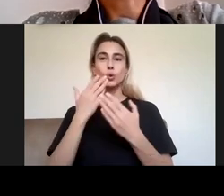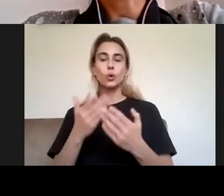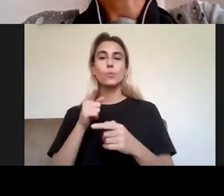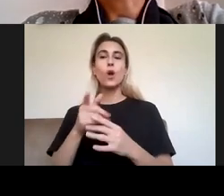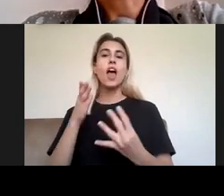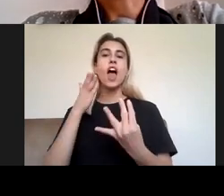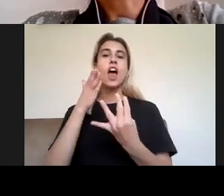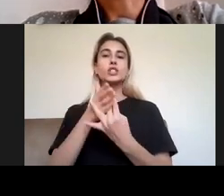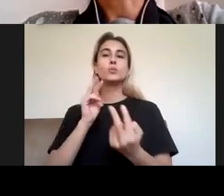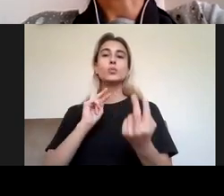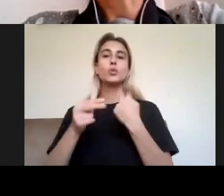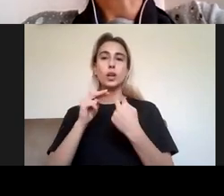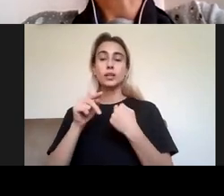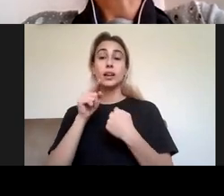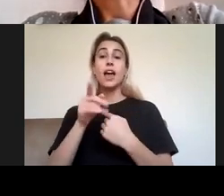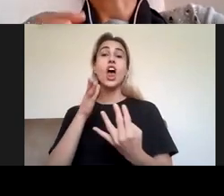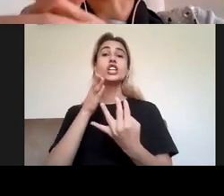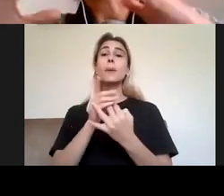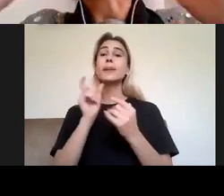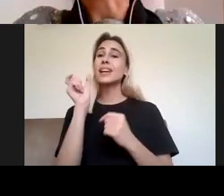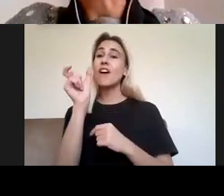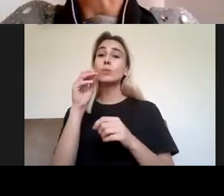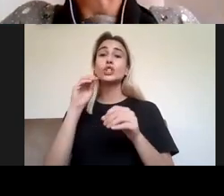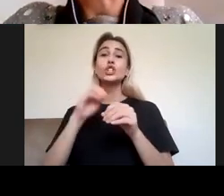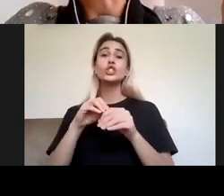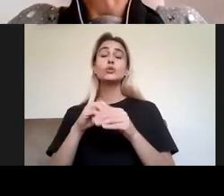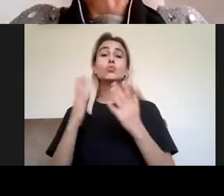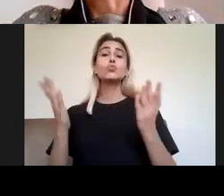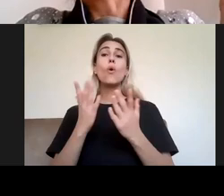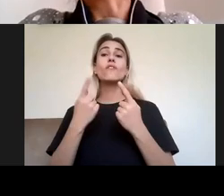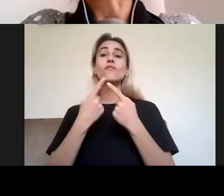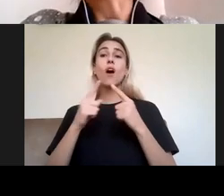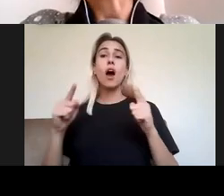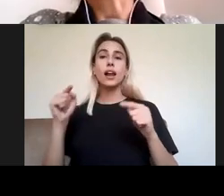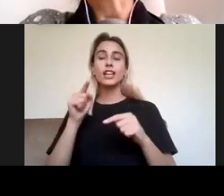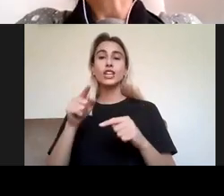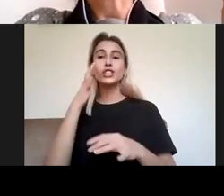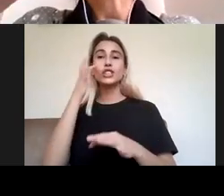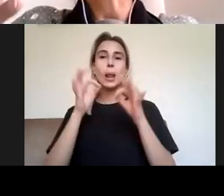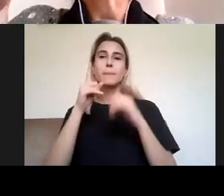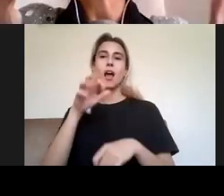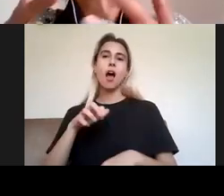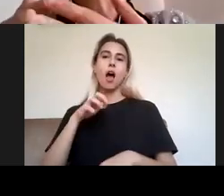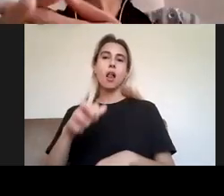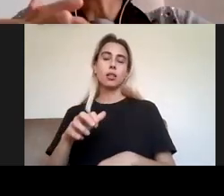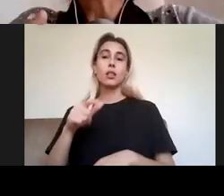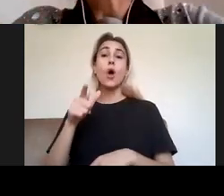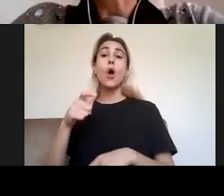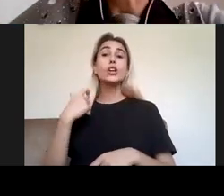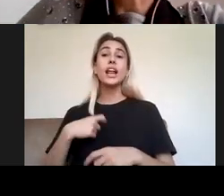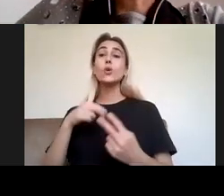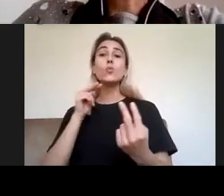erişilebilir ulaşım aslında erişilebilirlik kavramı çerçevesinde birçok farklı faktörün incelendiği bir alan ama özellikle ulaşım